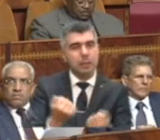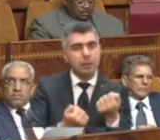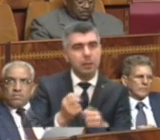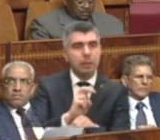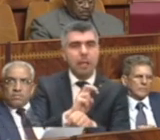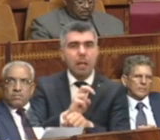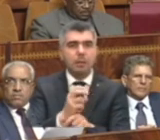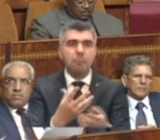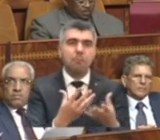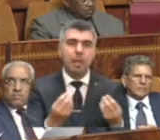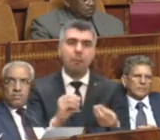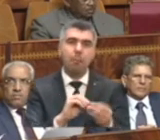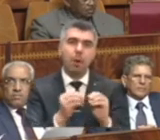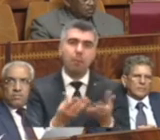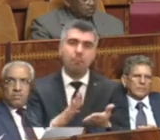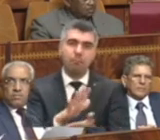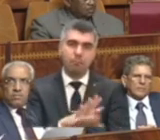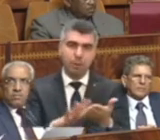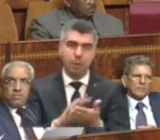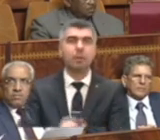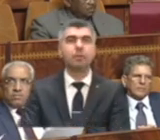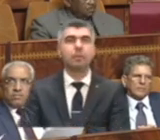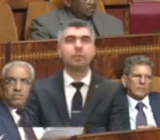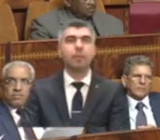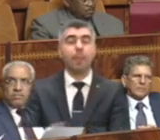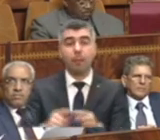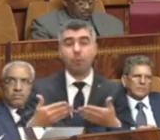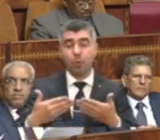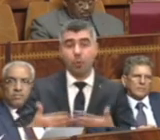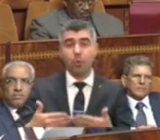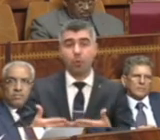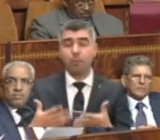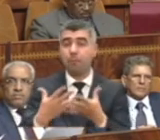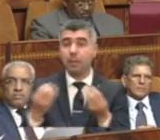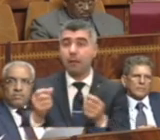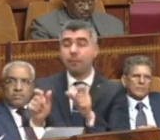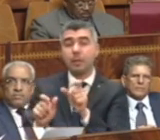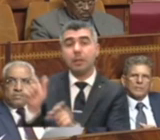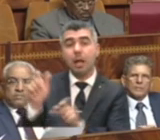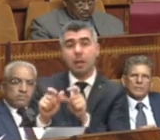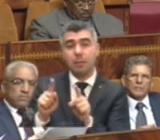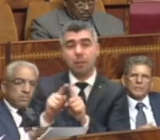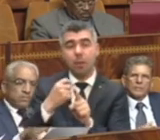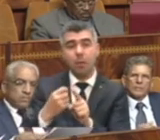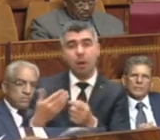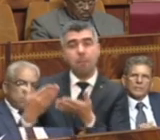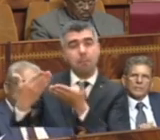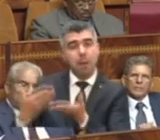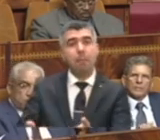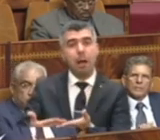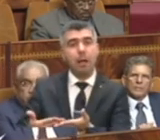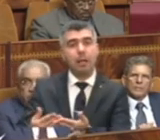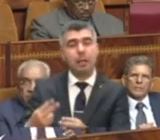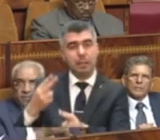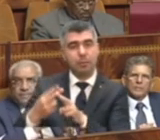للمدن ديالهم. وهذا الشيء اللي كنهضروا عليه السيد الوزير يعني كيهم اليوم ملايين الناس، حيت غير بمناسبه عيد مرحبا غادي